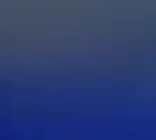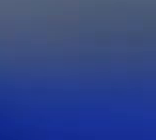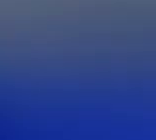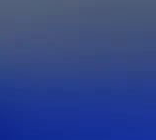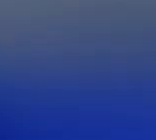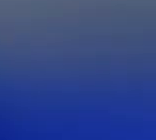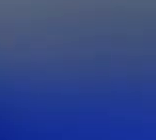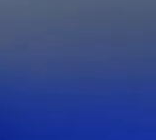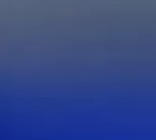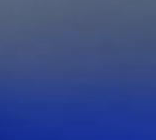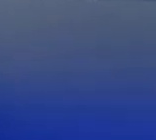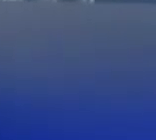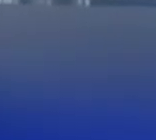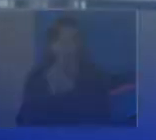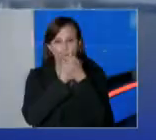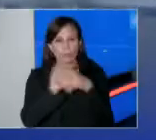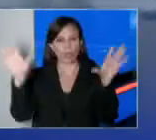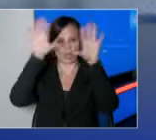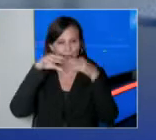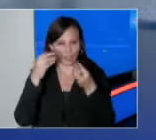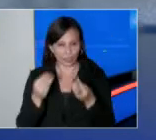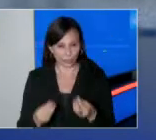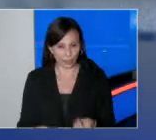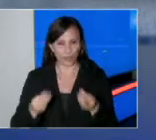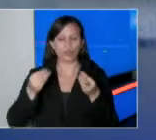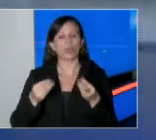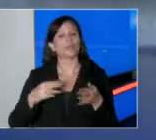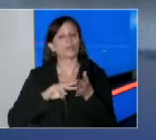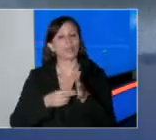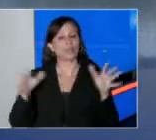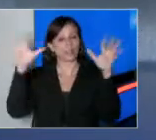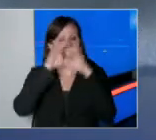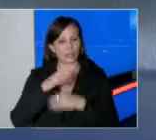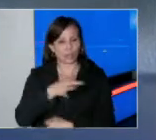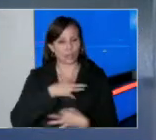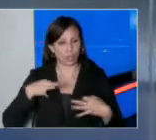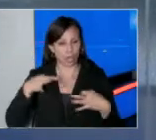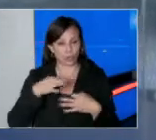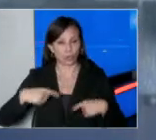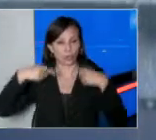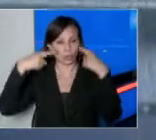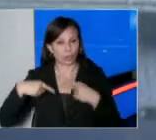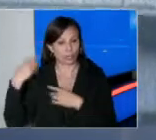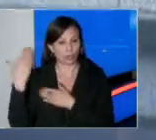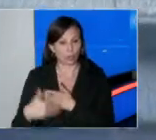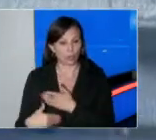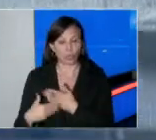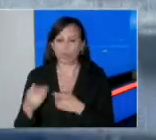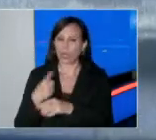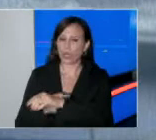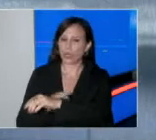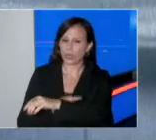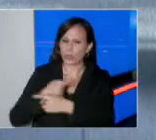שלום, שוב שלום לכם, ערב טוב. אנחנו כאמור עם מהדורת הערב שלנו, וכפי שאתם יודעים, בימים האחרונים, כל שמעסיק